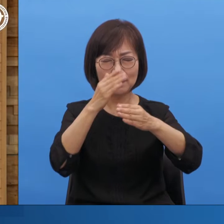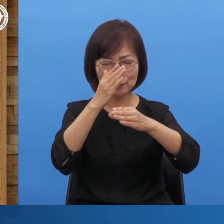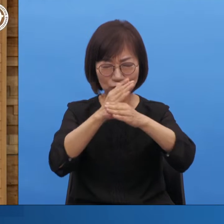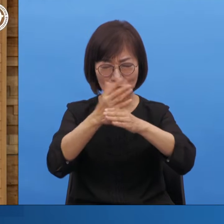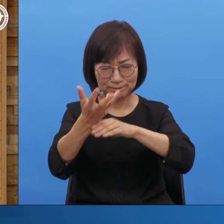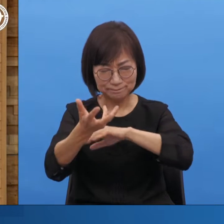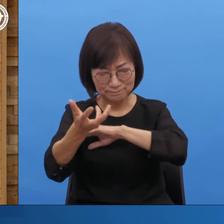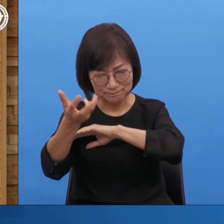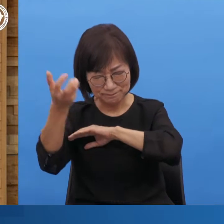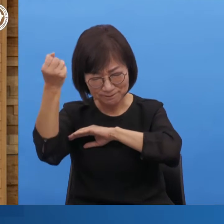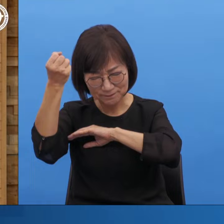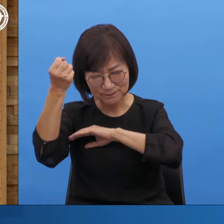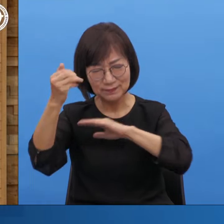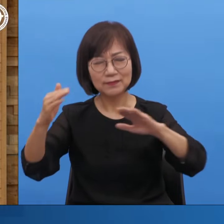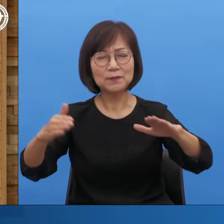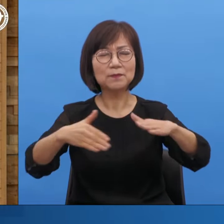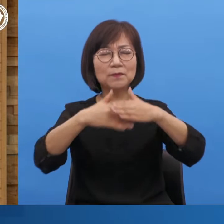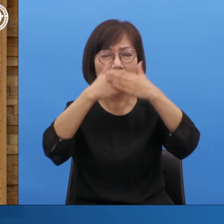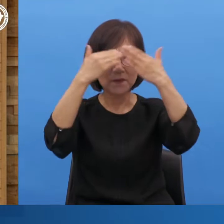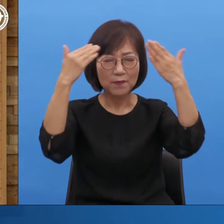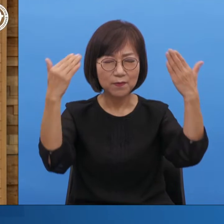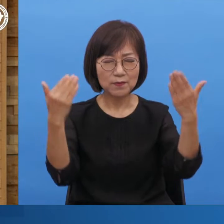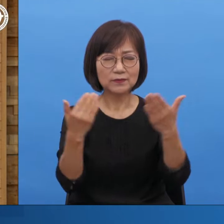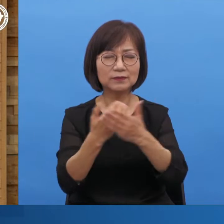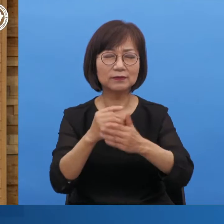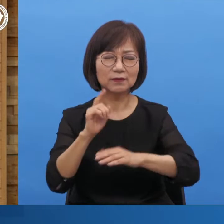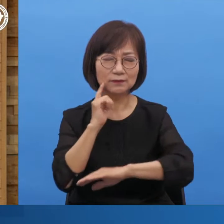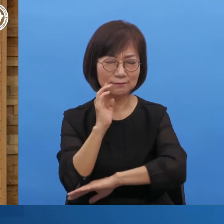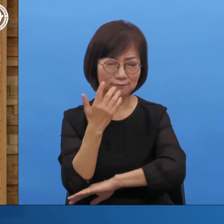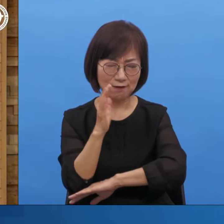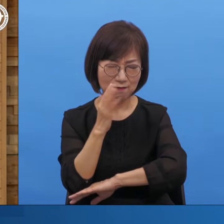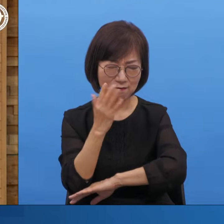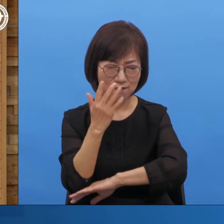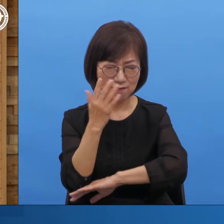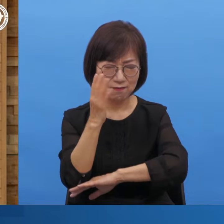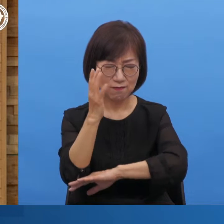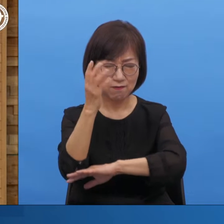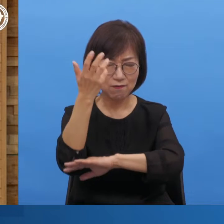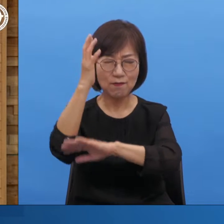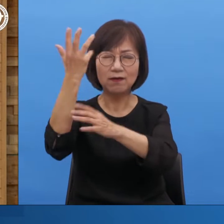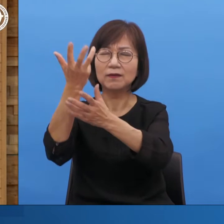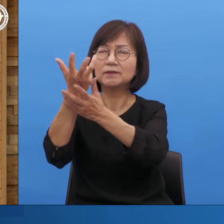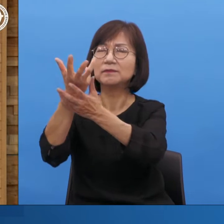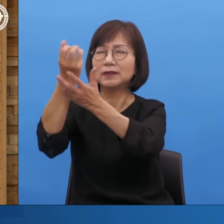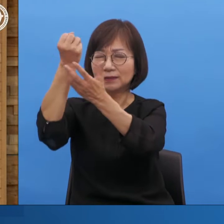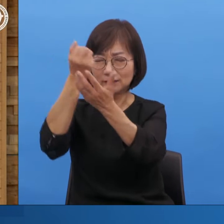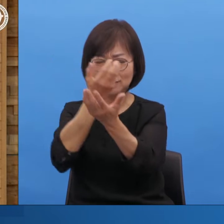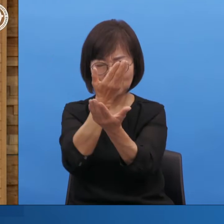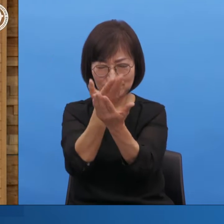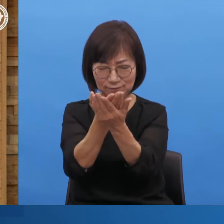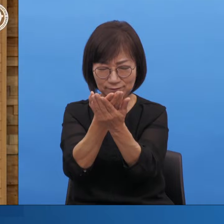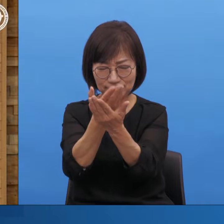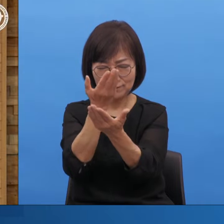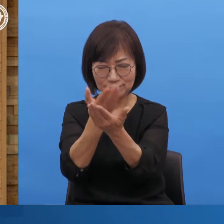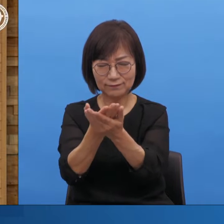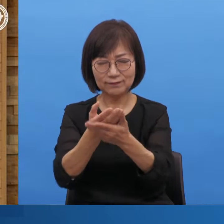영광을 받아주시옵소서. Lord, please accept our worship, praise, and prayer in our heart centers, and may you receive all the glory.